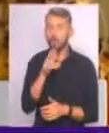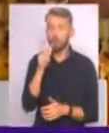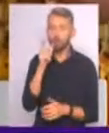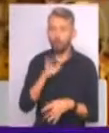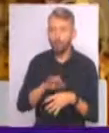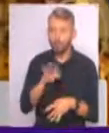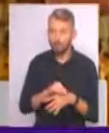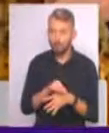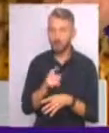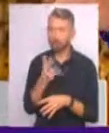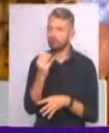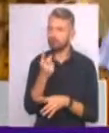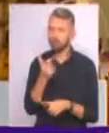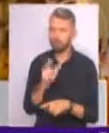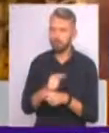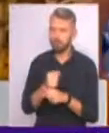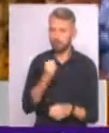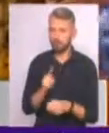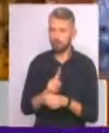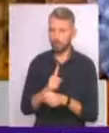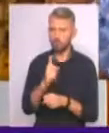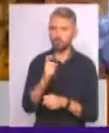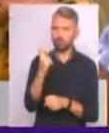жорстче. Ставите ще більш жорстку норму в